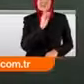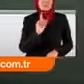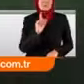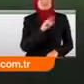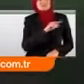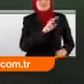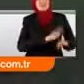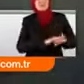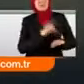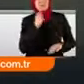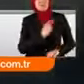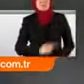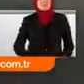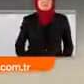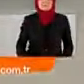diye seslendi